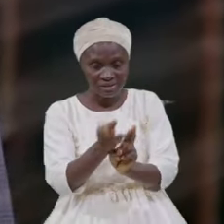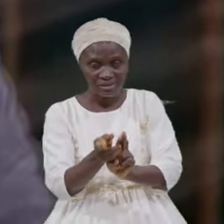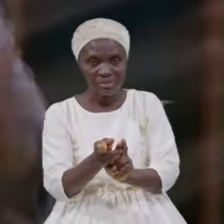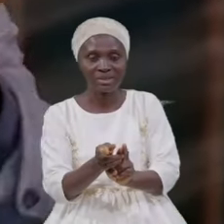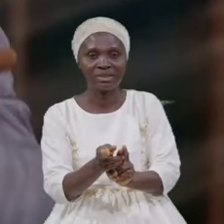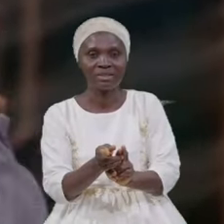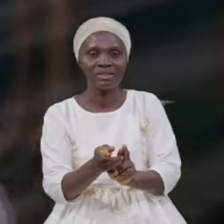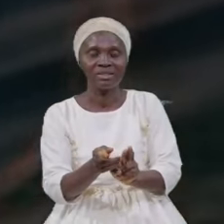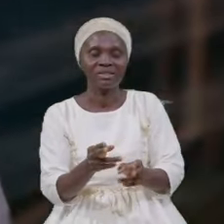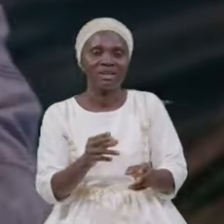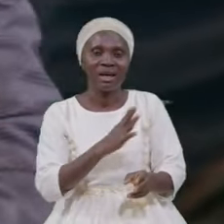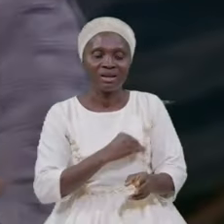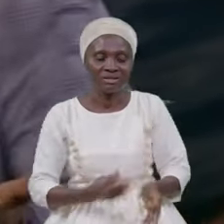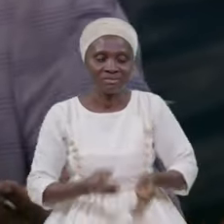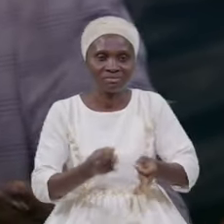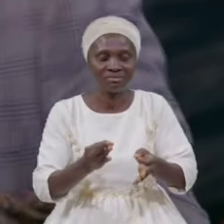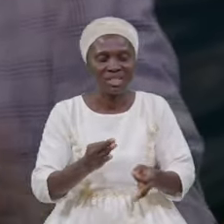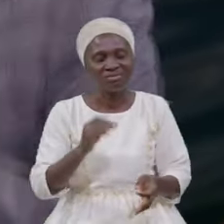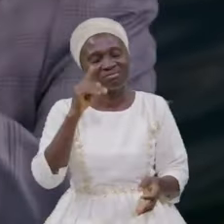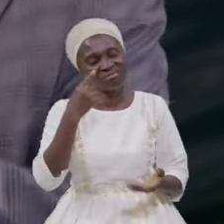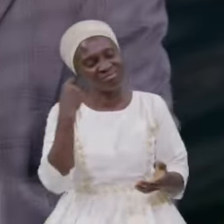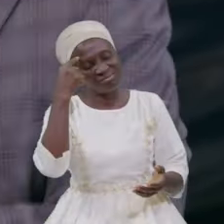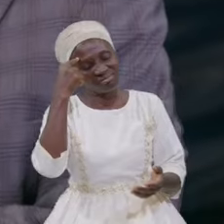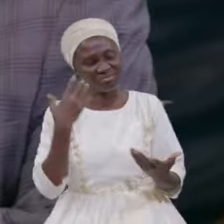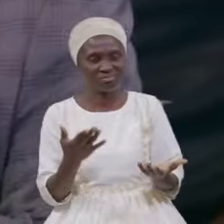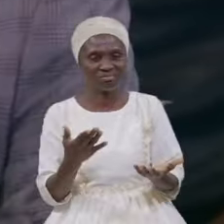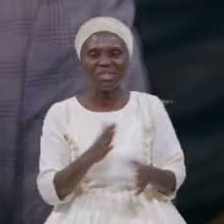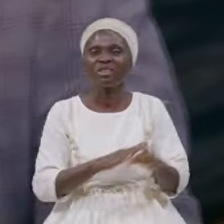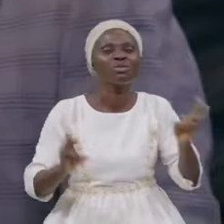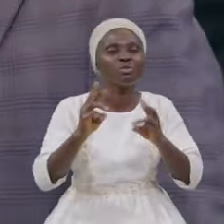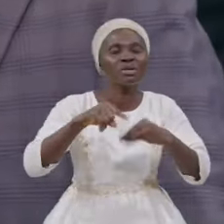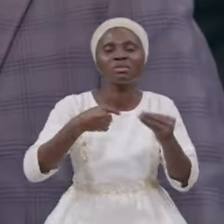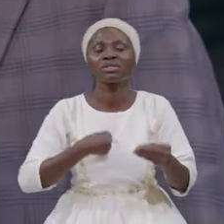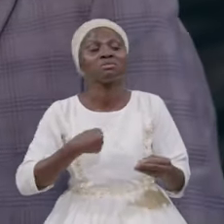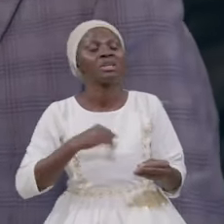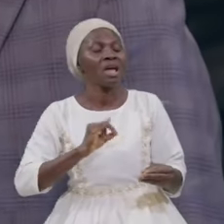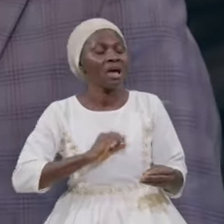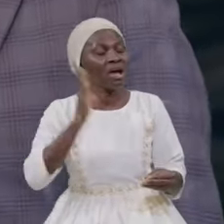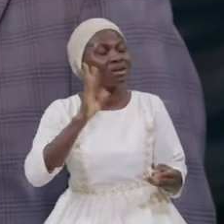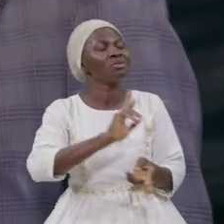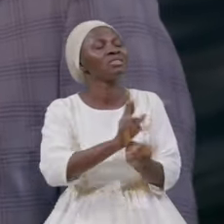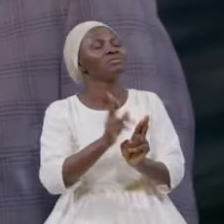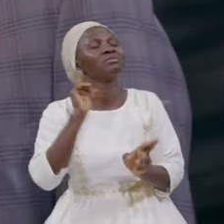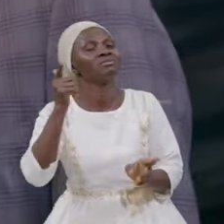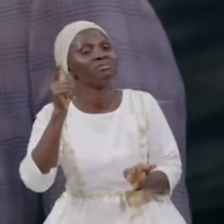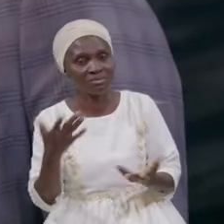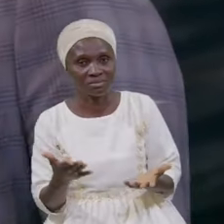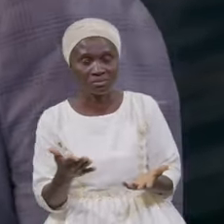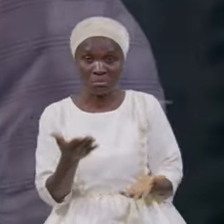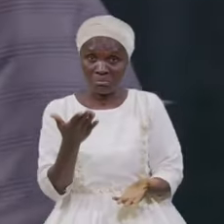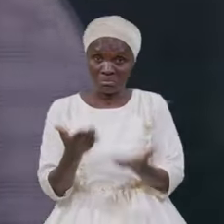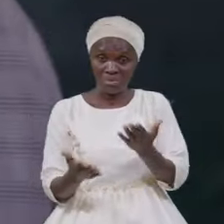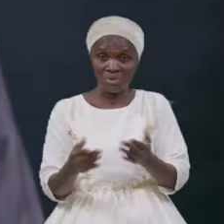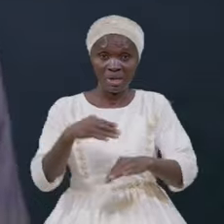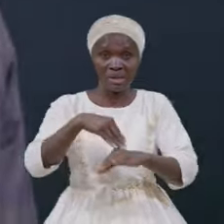ne vous en faites pas pour moi. Finalement, peut-être un accident a lieu. La douleur de l'accident que